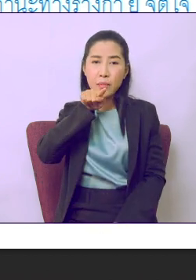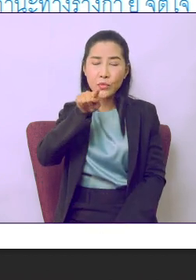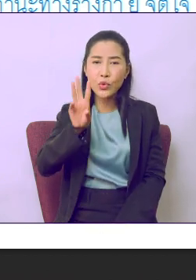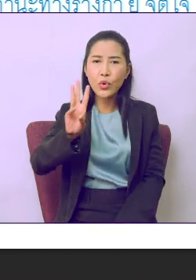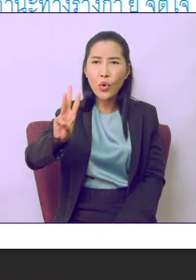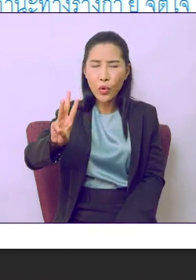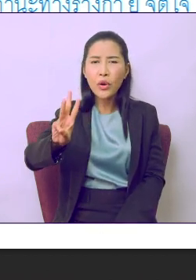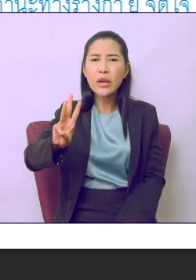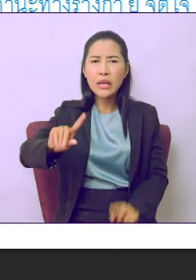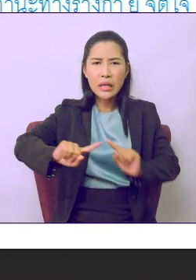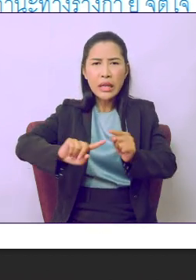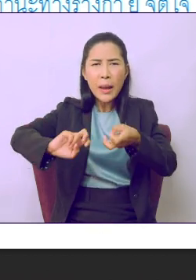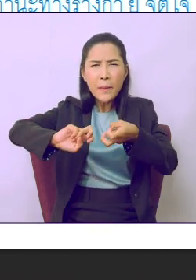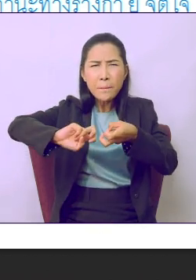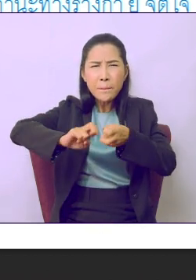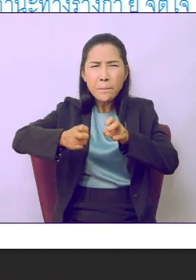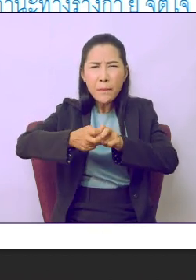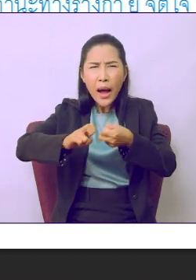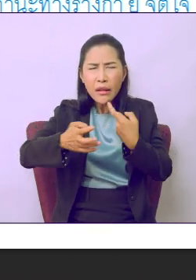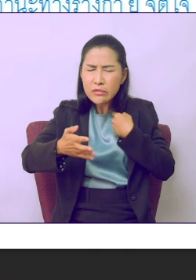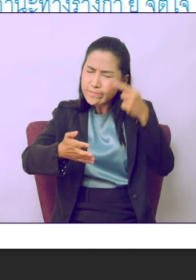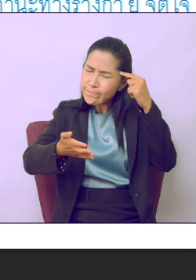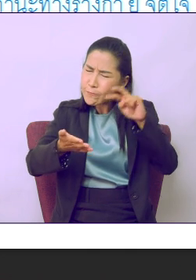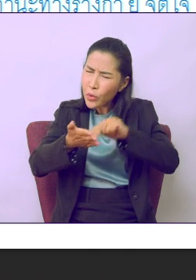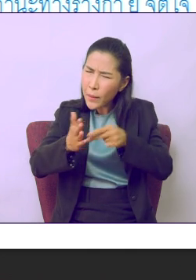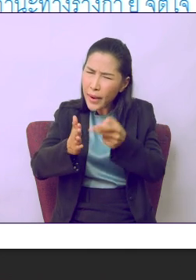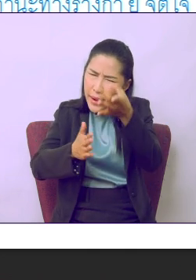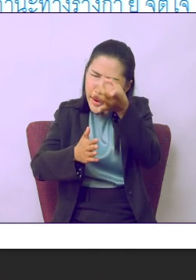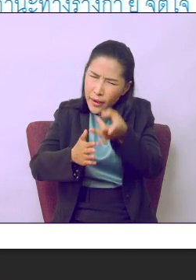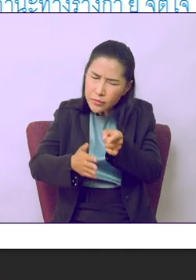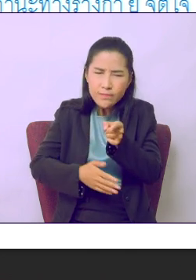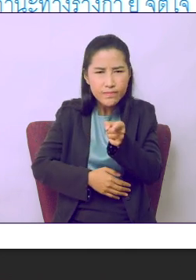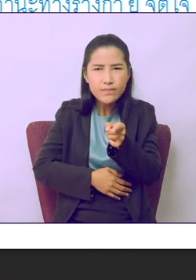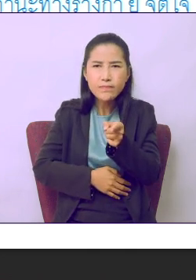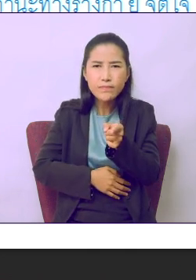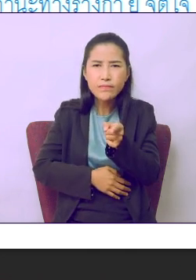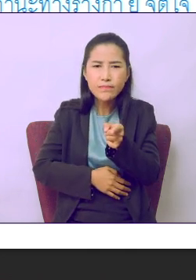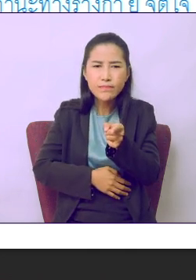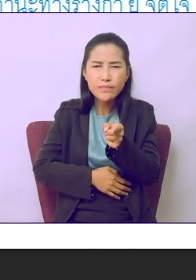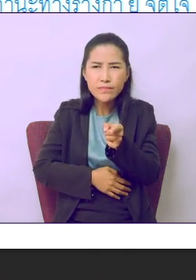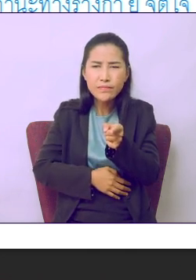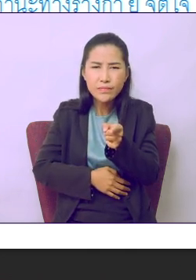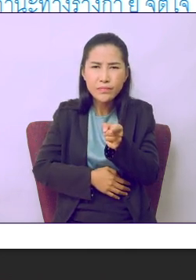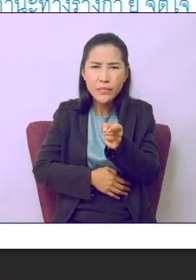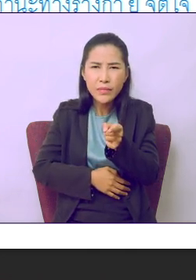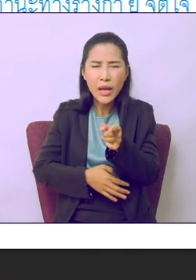มีปัญหาเรื่องการตีความนะครับว่าอ่าก็จะเป็นเหมือนวงวิชาการนะครับตีความเป็นเป็นเป็น